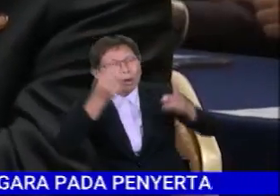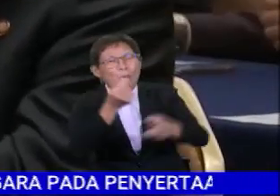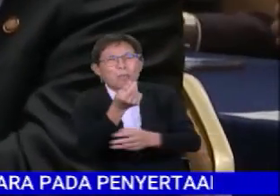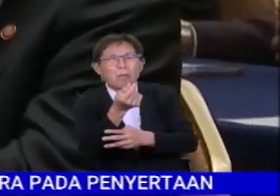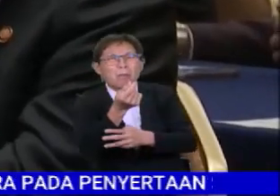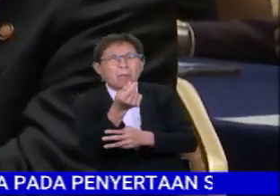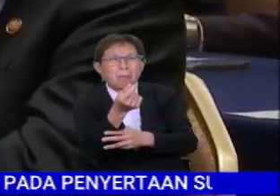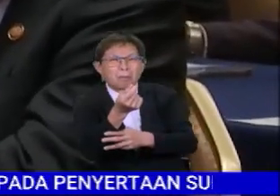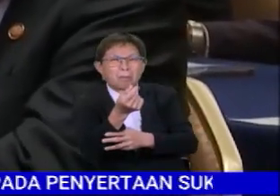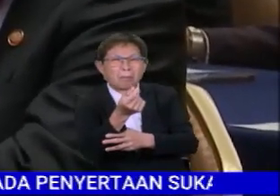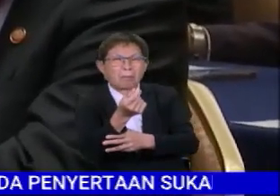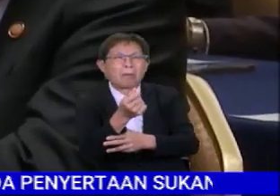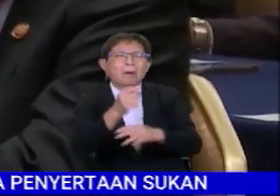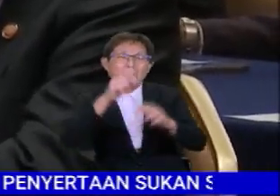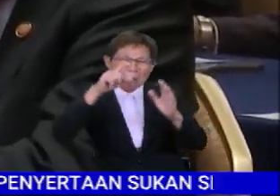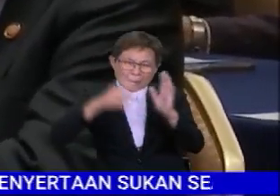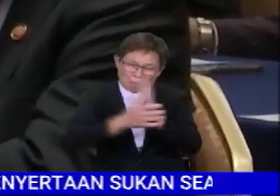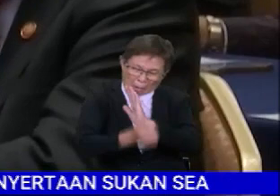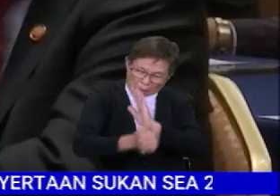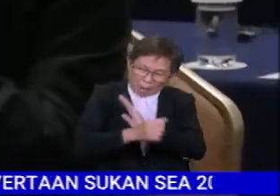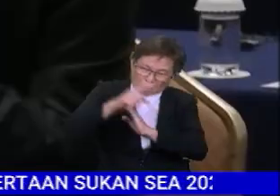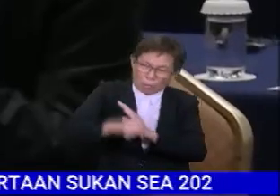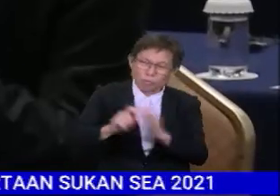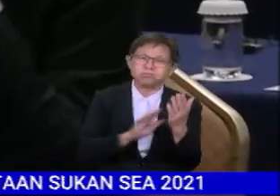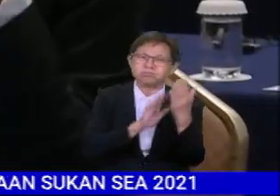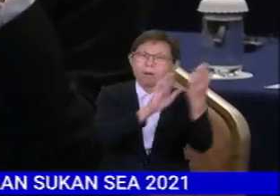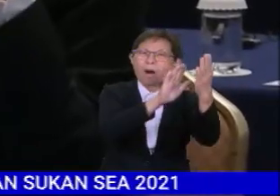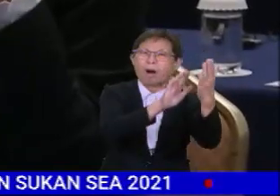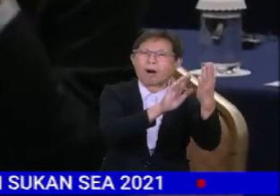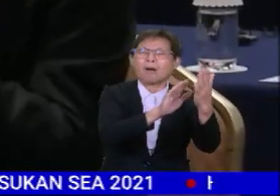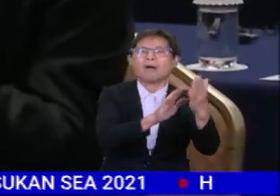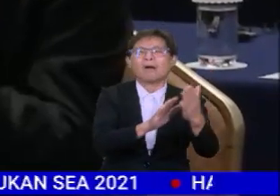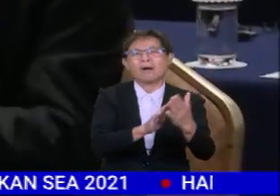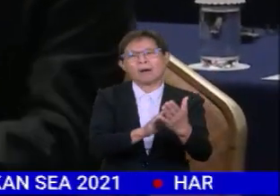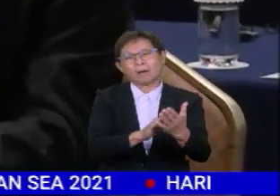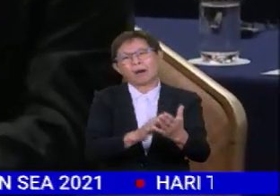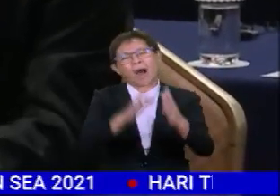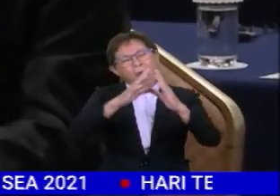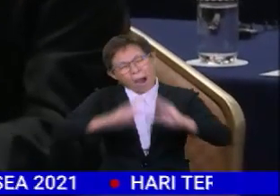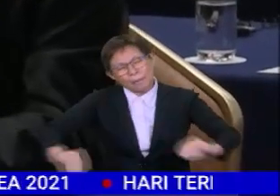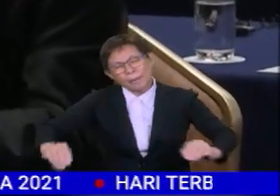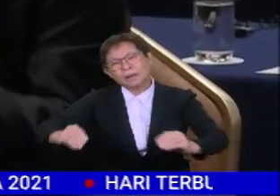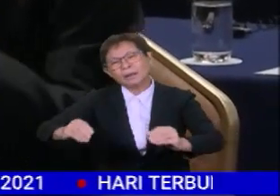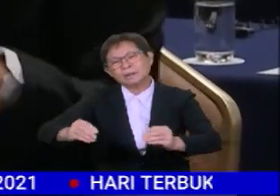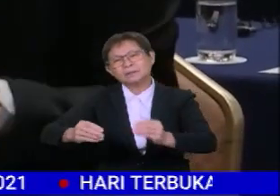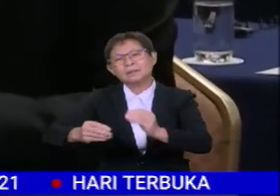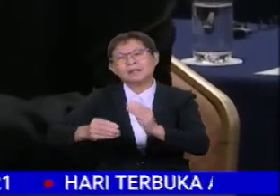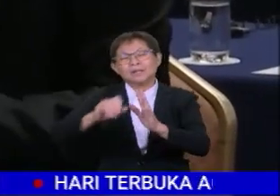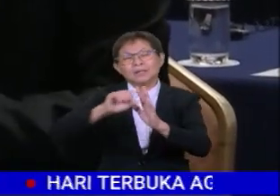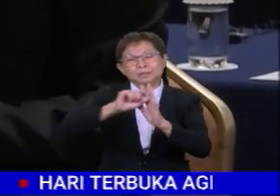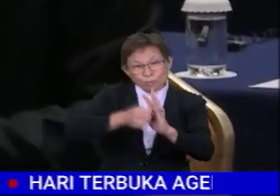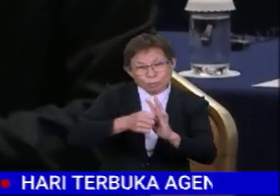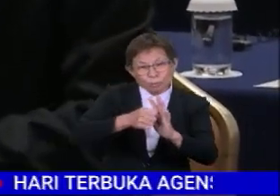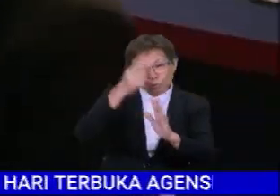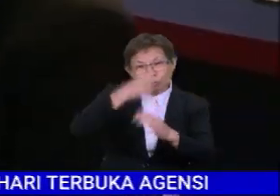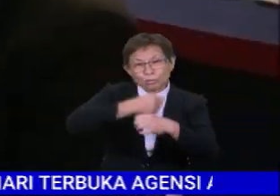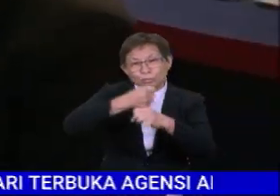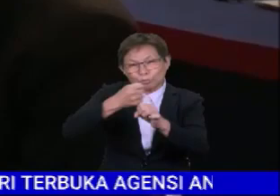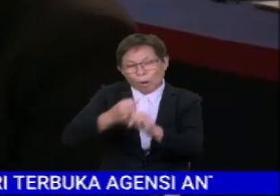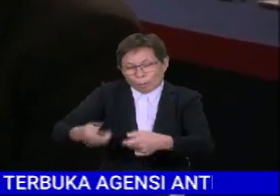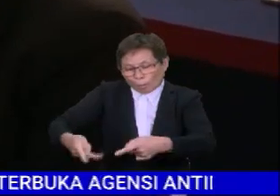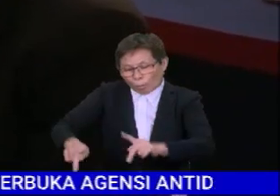dan juga kapasiti yang diperlukan untuk mendepaninya akan menghakis sumber untuk mencipta peluang ekonomi kepada rakyat.